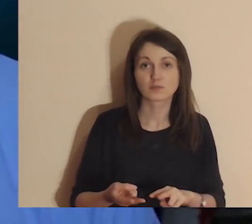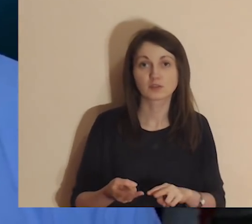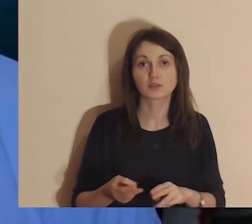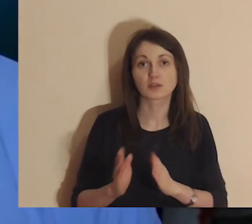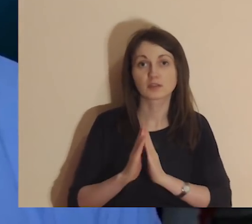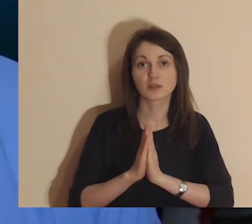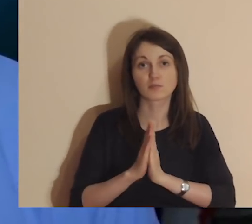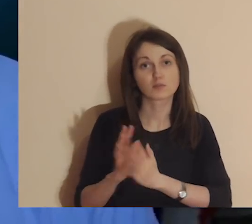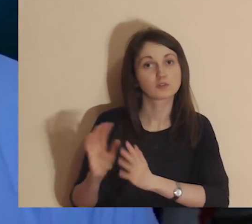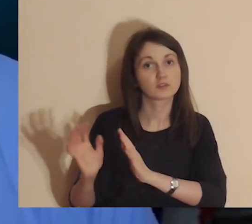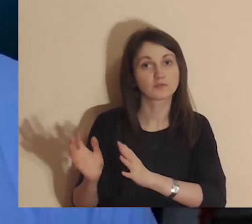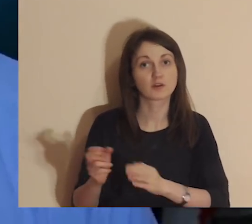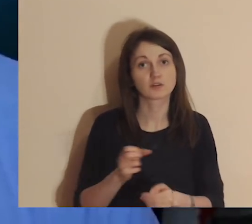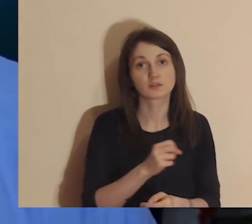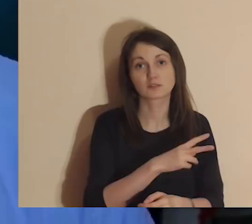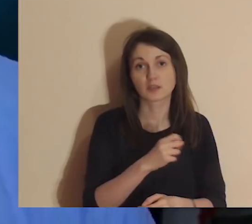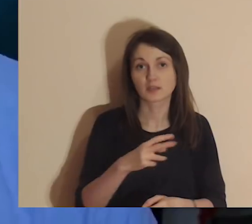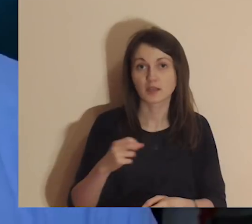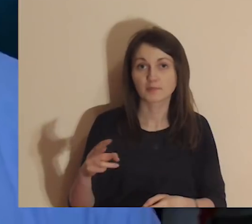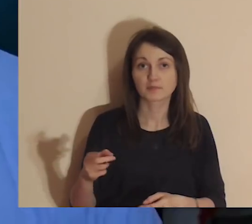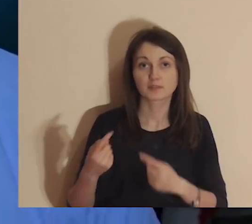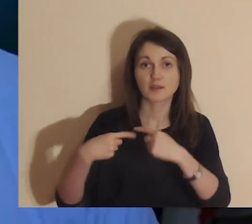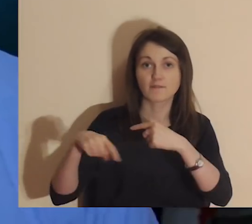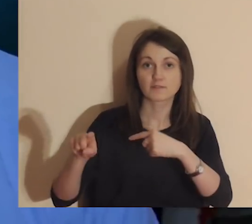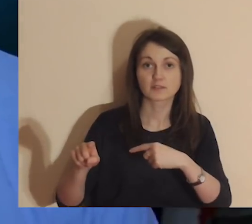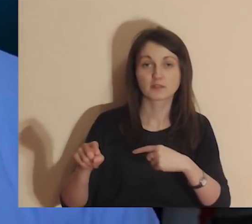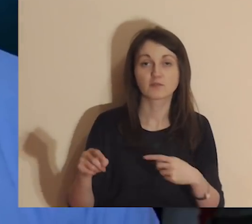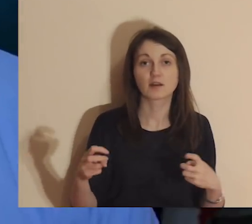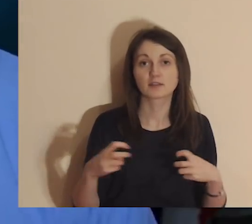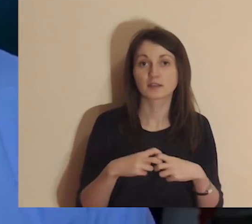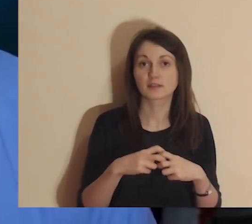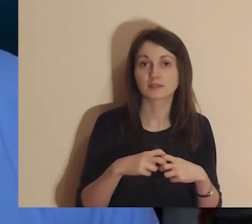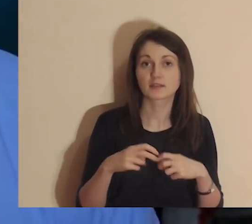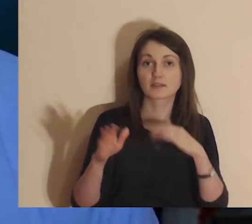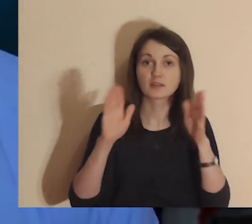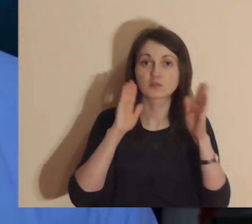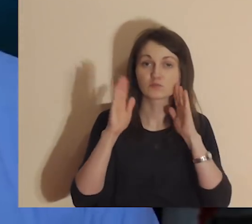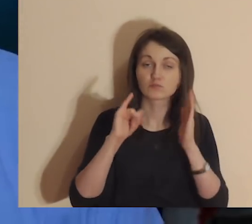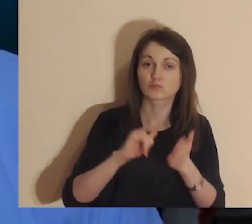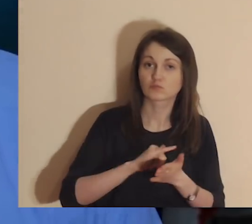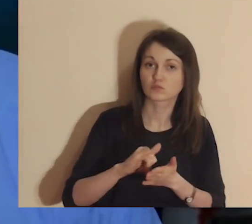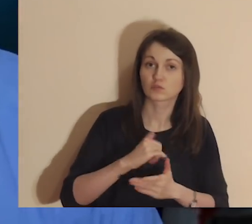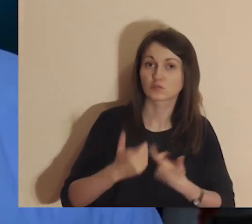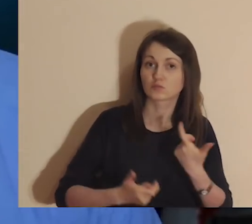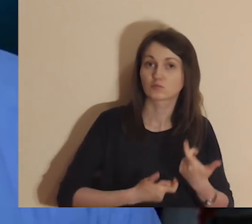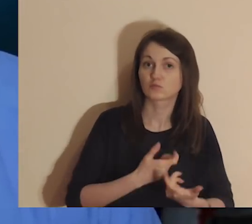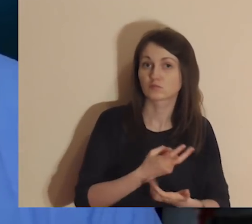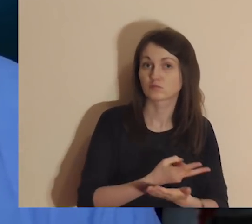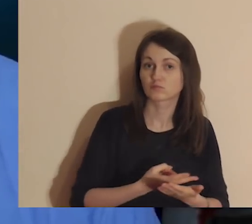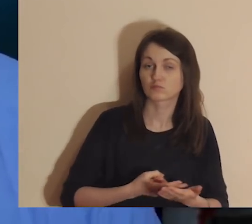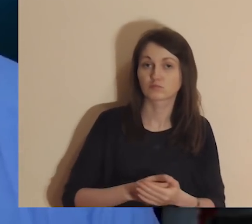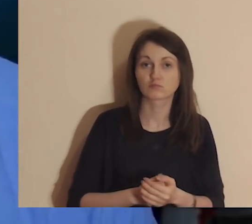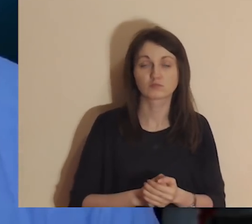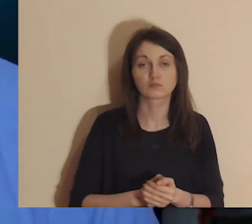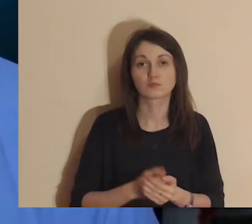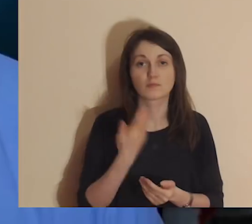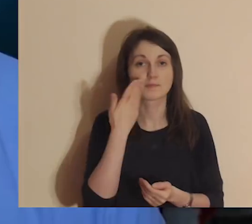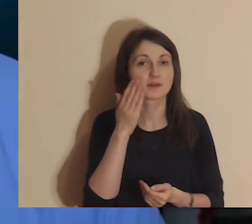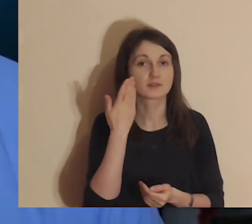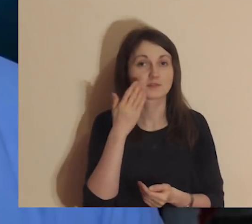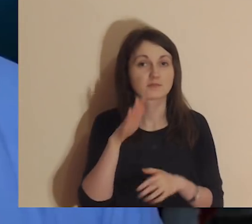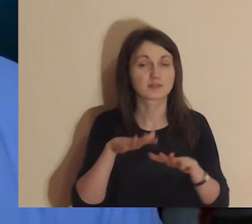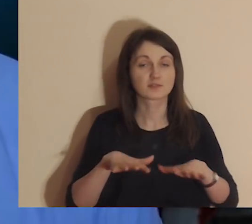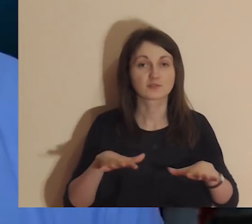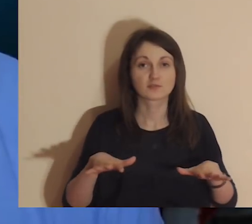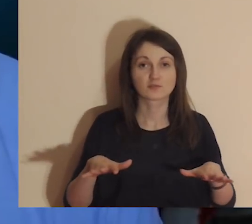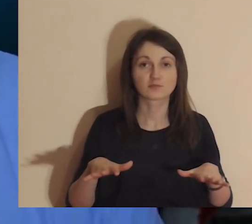przy tłumaczeniach, modlitwie osłonowej, napisach, przesyle danych, YouTubie, Facebooku, tworzeniu treści